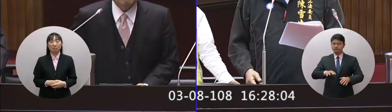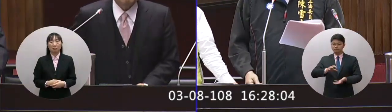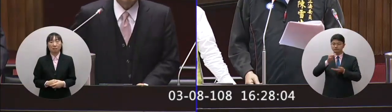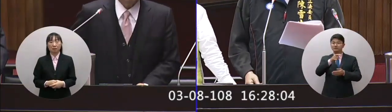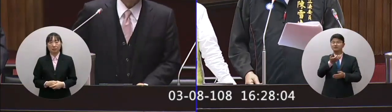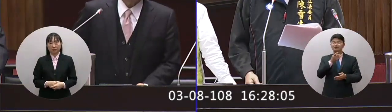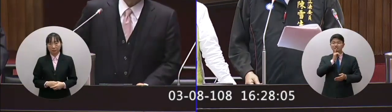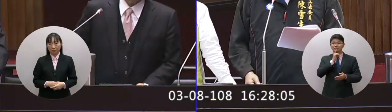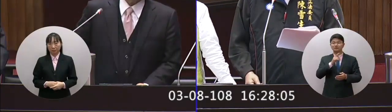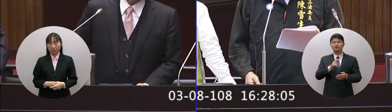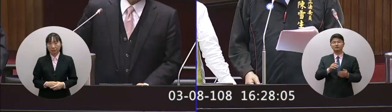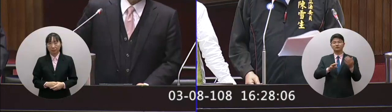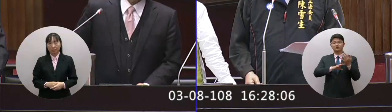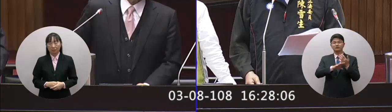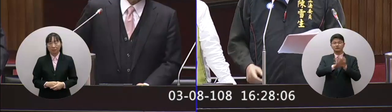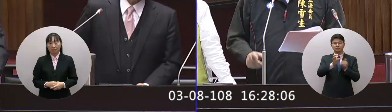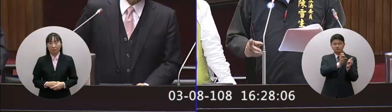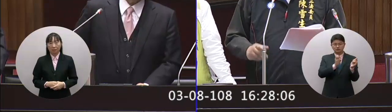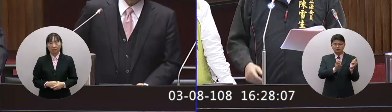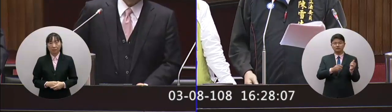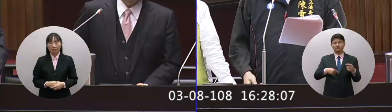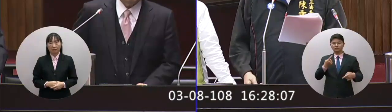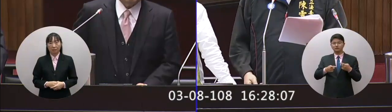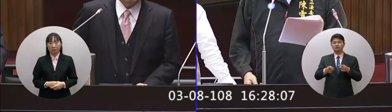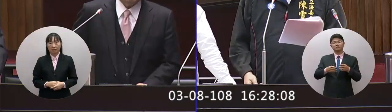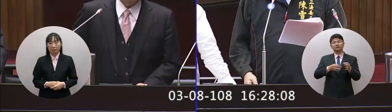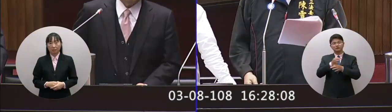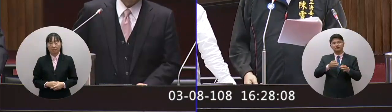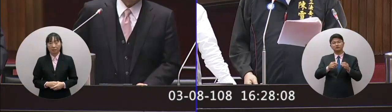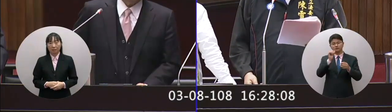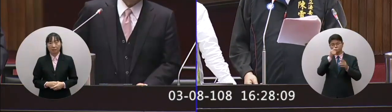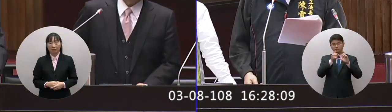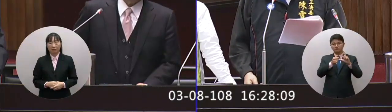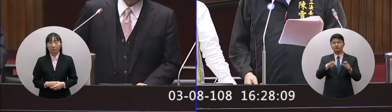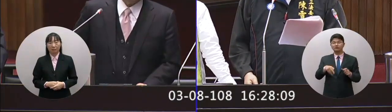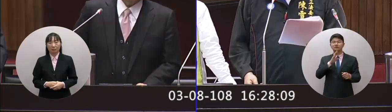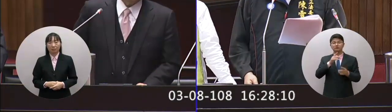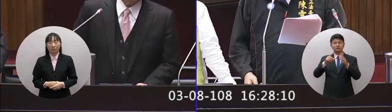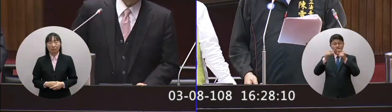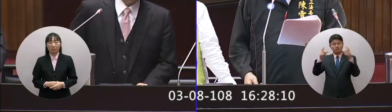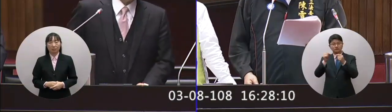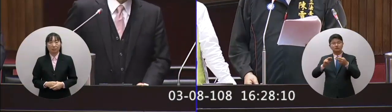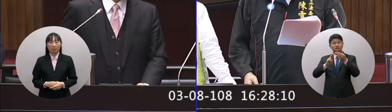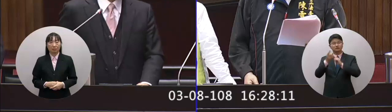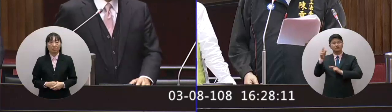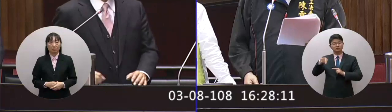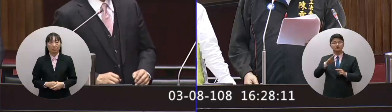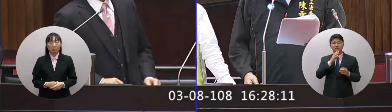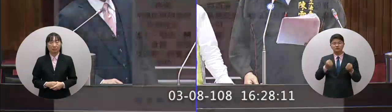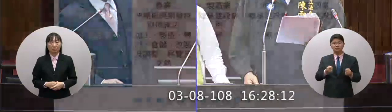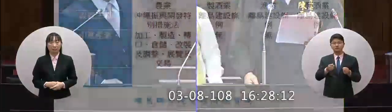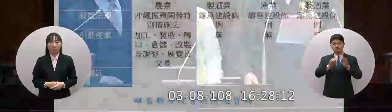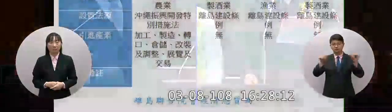刚才讲到离岛自由经贸示范区哈，我举个例子，冲绳县、啊、在日本的西南端哈，它的陆地面积大概